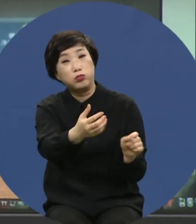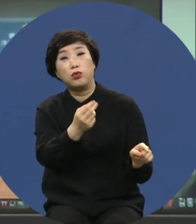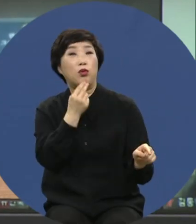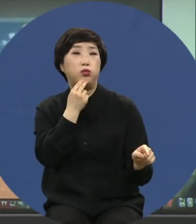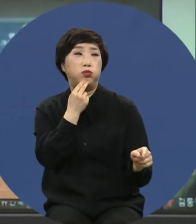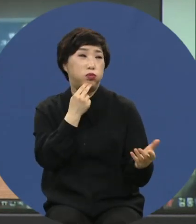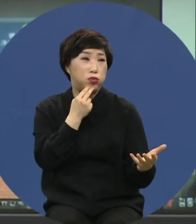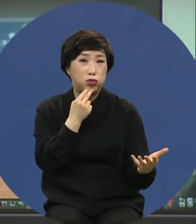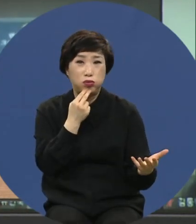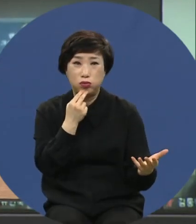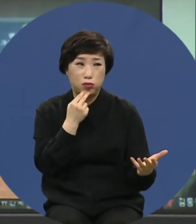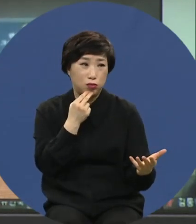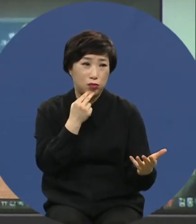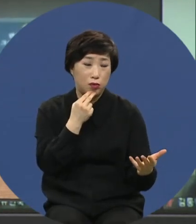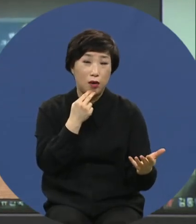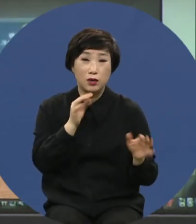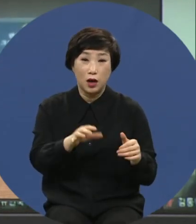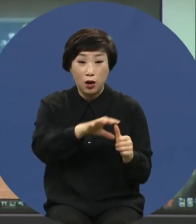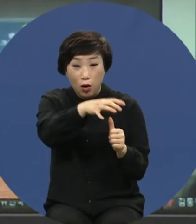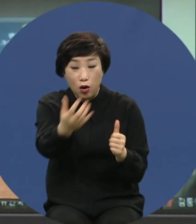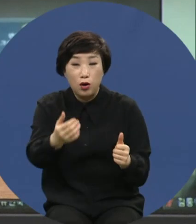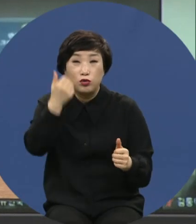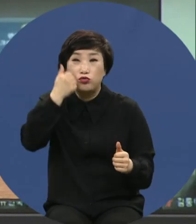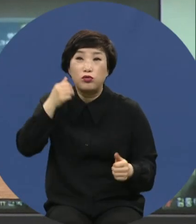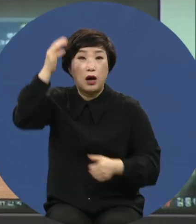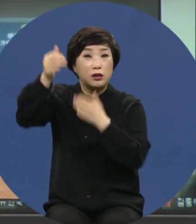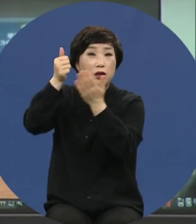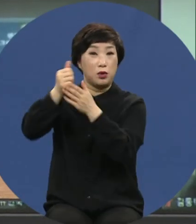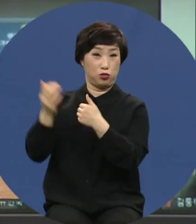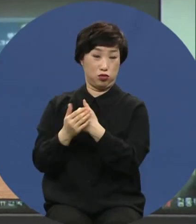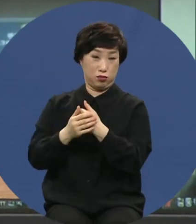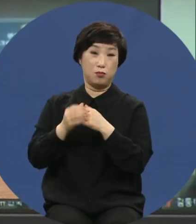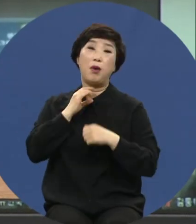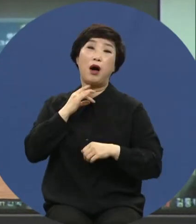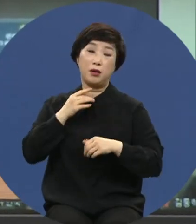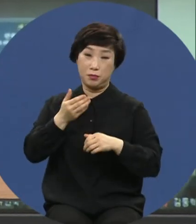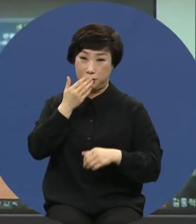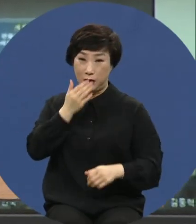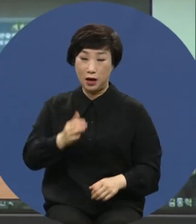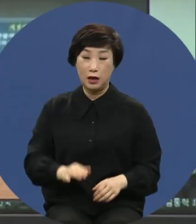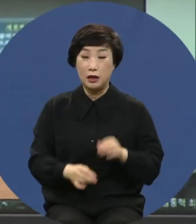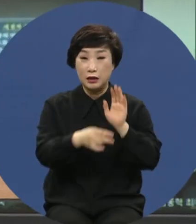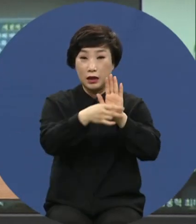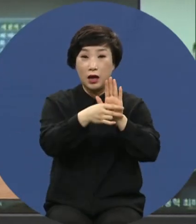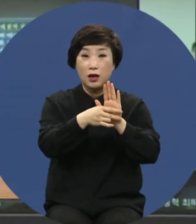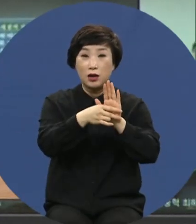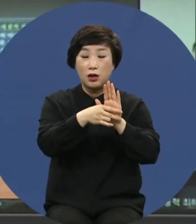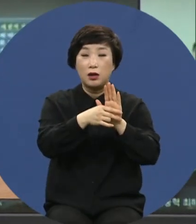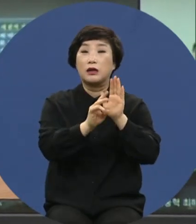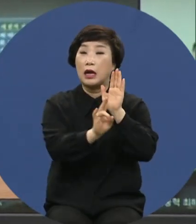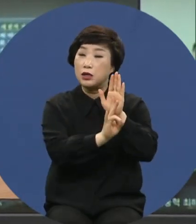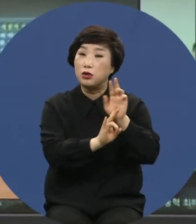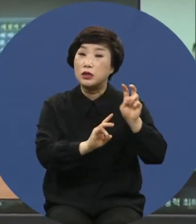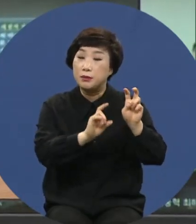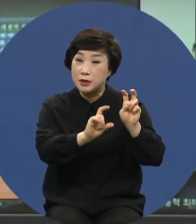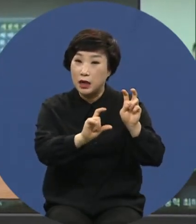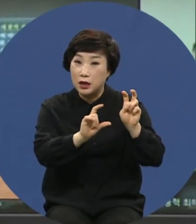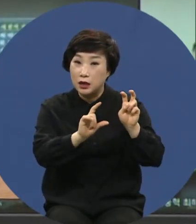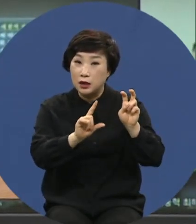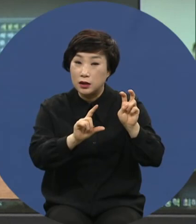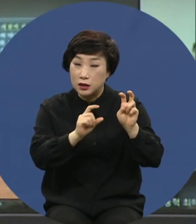길이 없으니 풀어주는 자가 풀어줘야 된다 이 말입니다. 요한계시록 20장 12절로